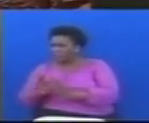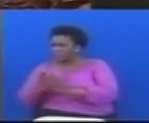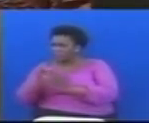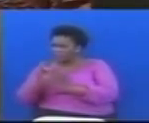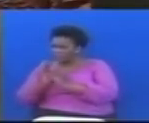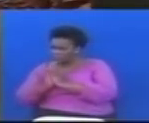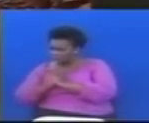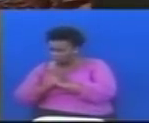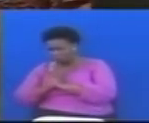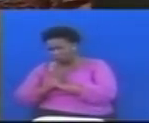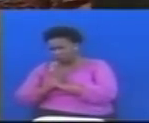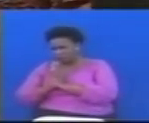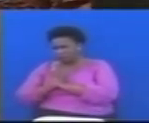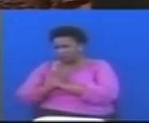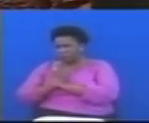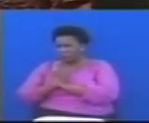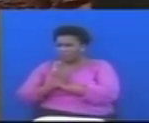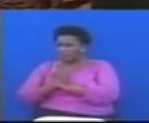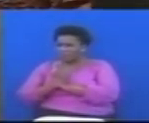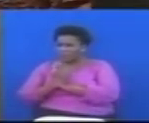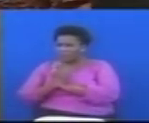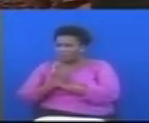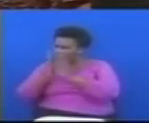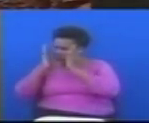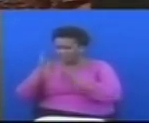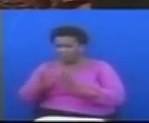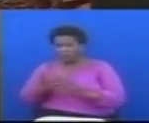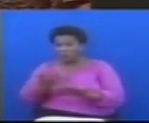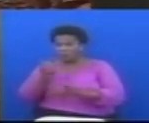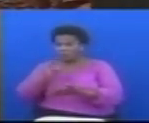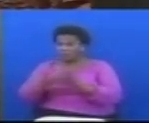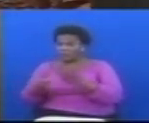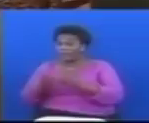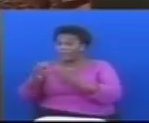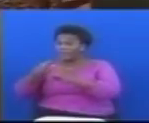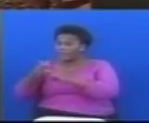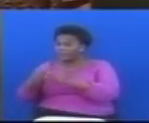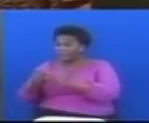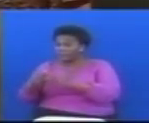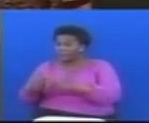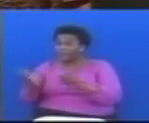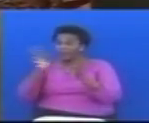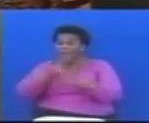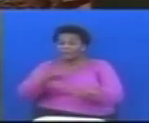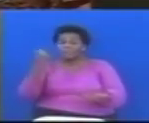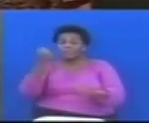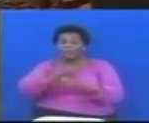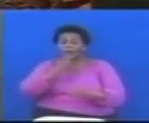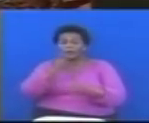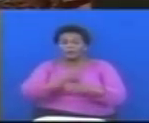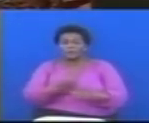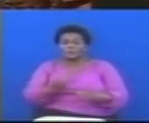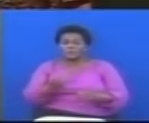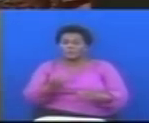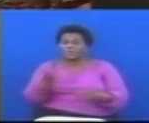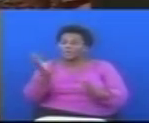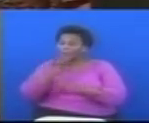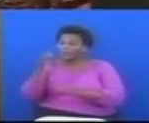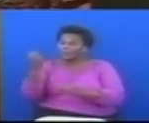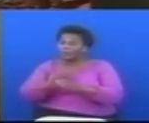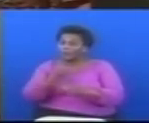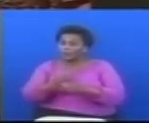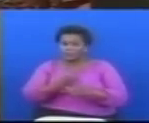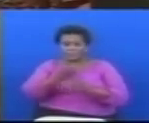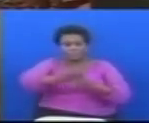mkandarasi anakamilisha shughuli za kusimika nguzo katika maeneo yote ya Mheshimiwa Banausi, maeneo 22, na ni matarajio yetu